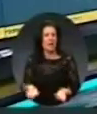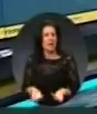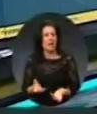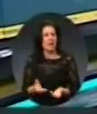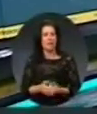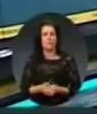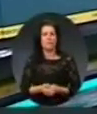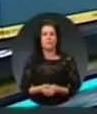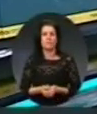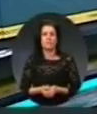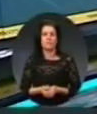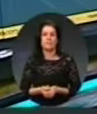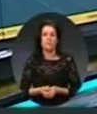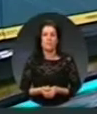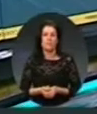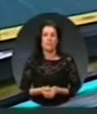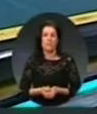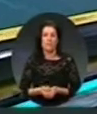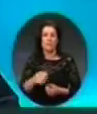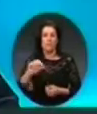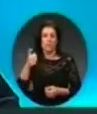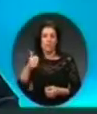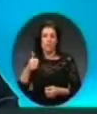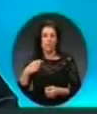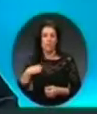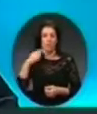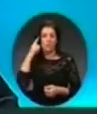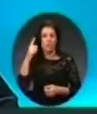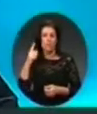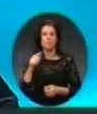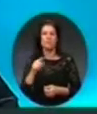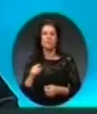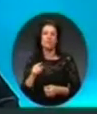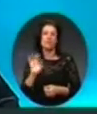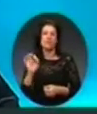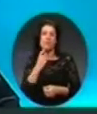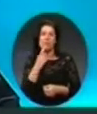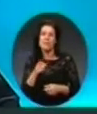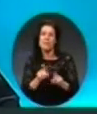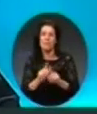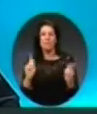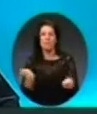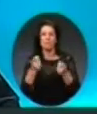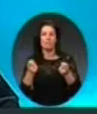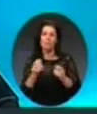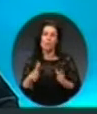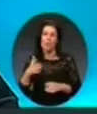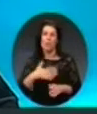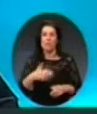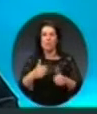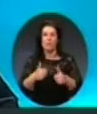אבל אני סקרן. אז רק תראה. אני אגיד שני דברים. קודם כל, אני חושב את פרס שזה לקמפיין הבא שלו בעוד 4 שנים, אתה יודע, הוא בטח רוצה לרוץ לאיזה משהו